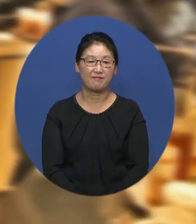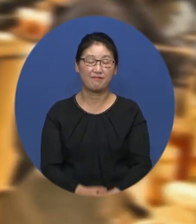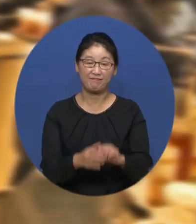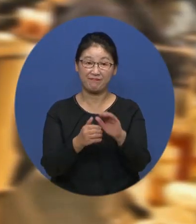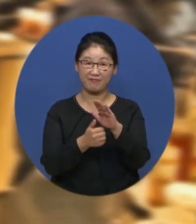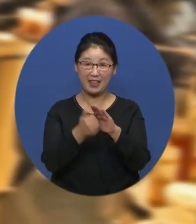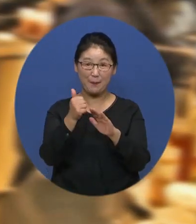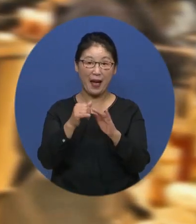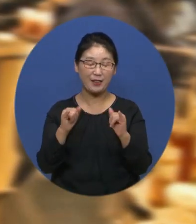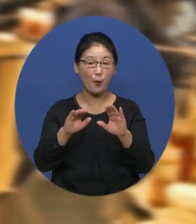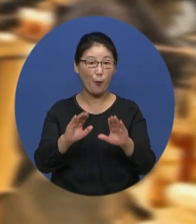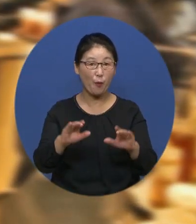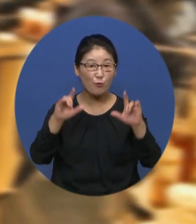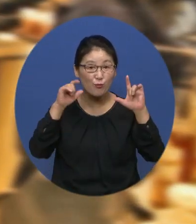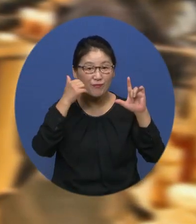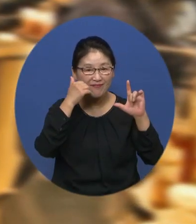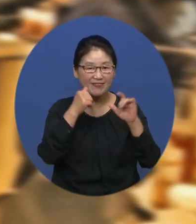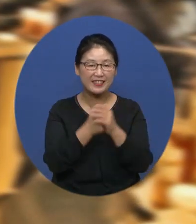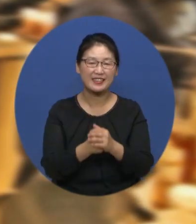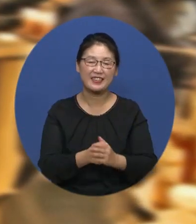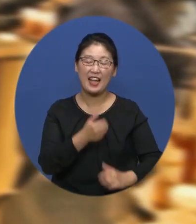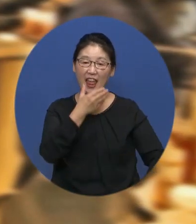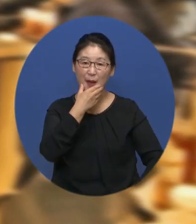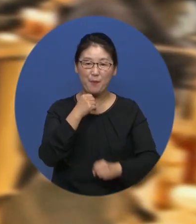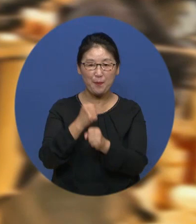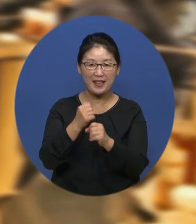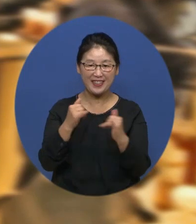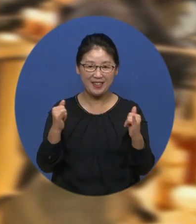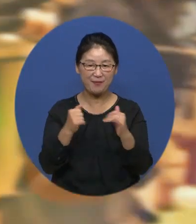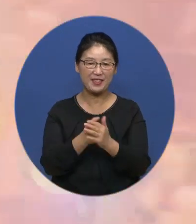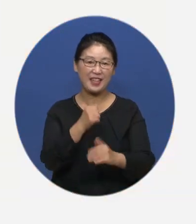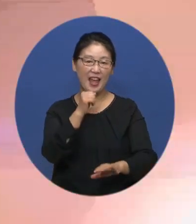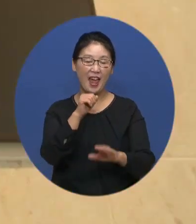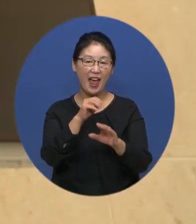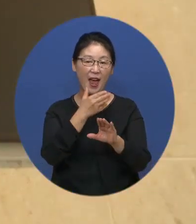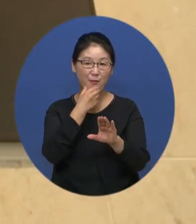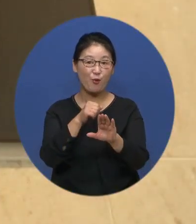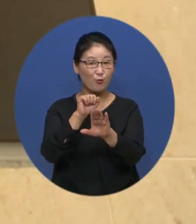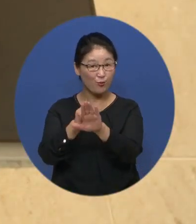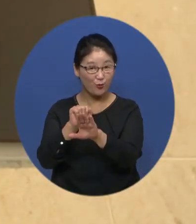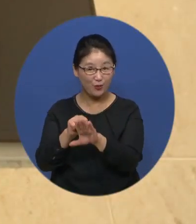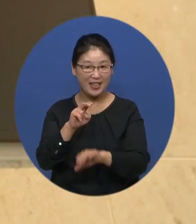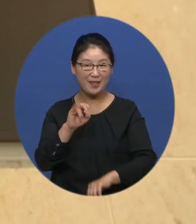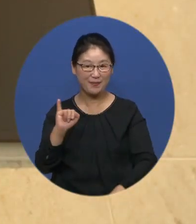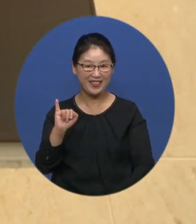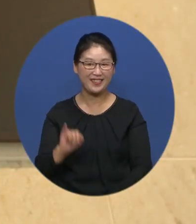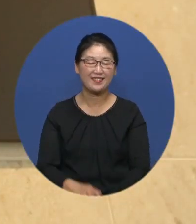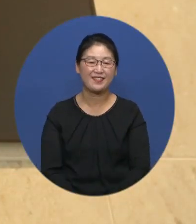희망인 오늘의 주인공, 행복을 가꾸는 사람들, 행복 두드림이입니다.